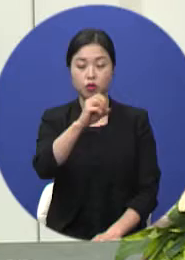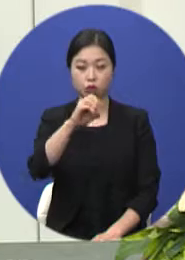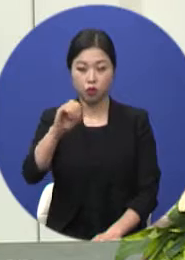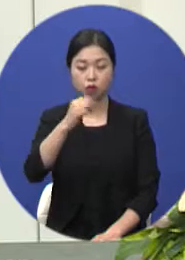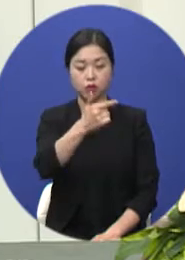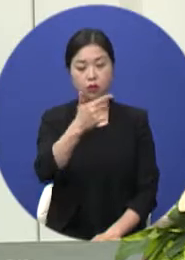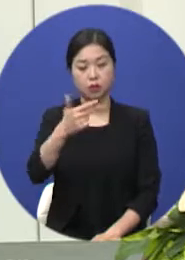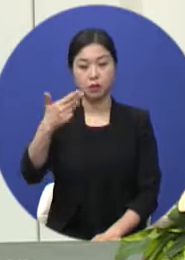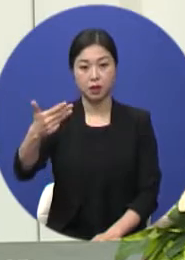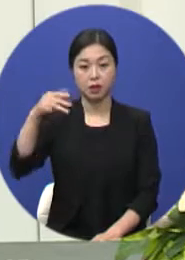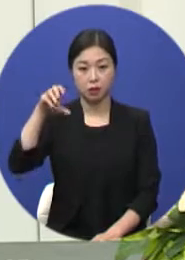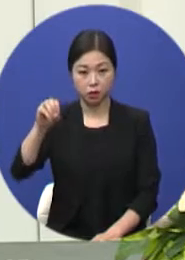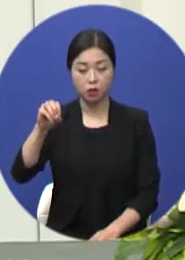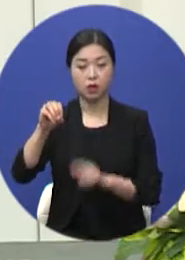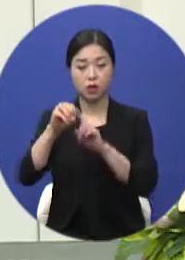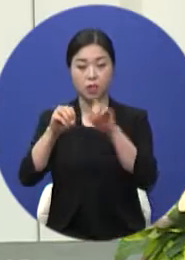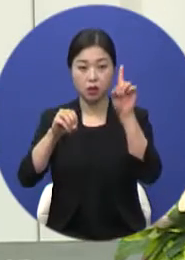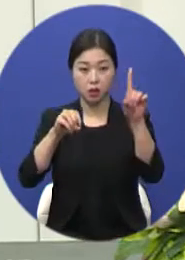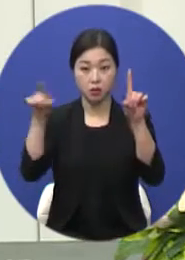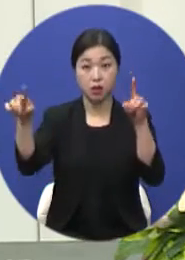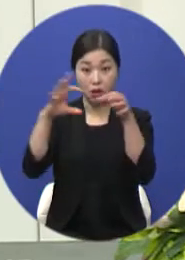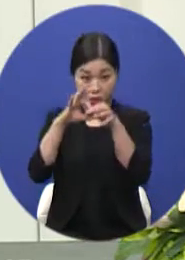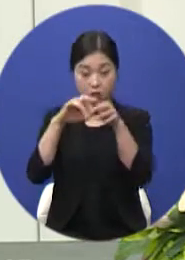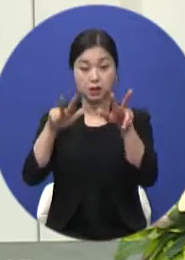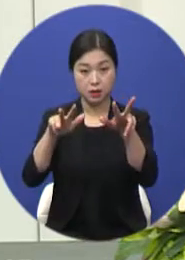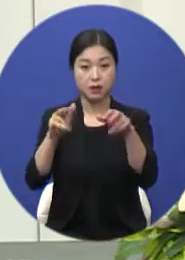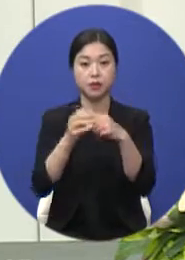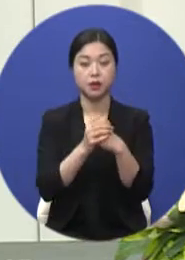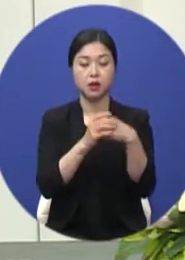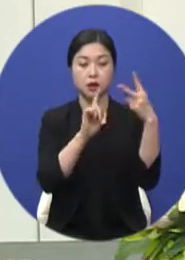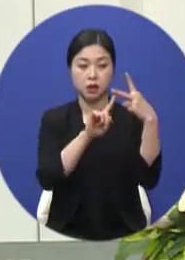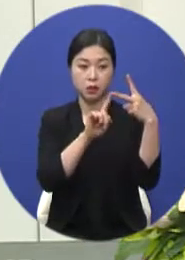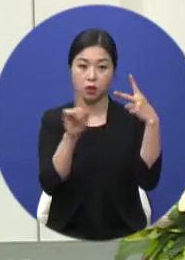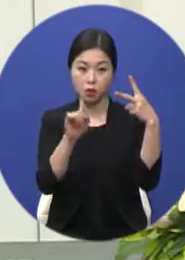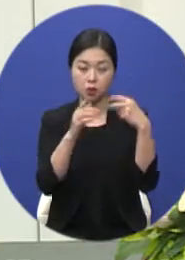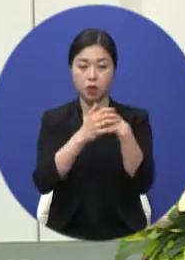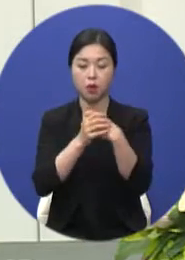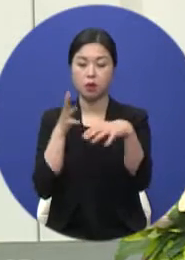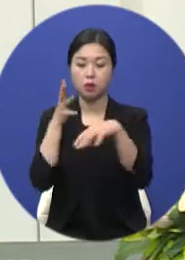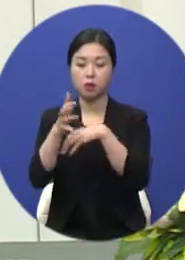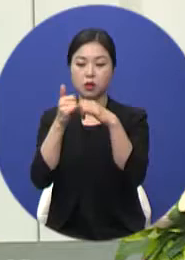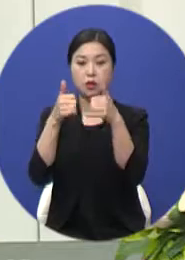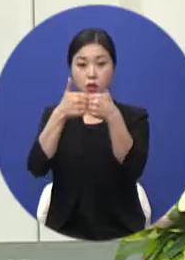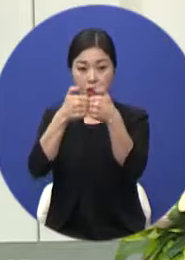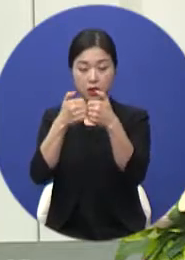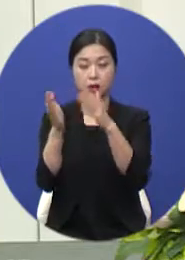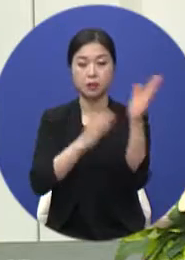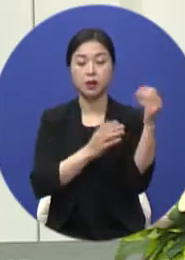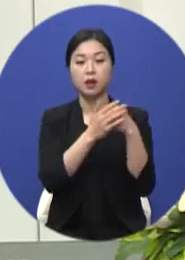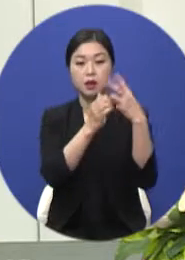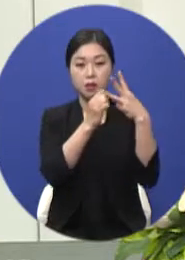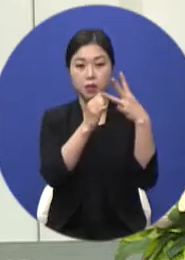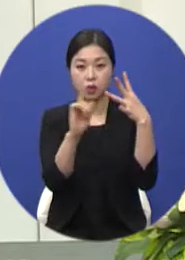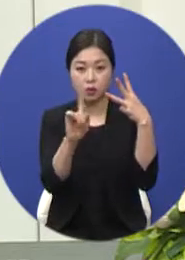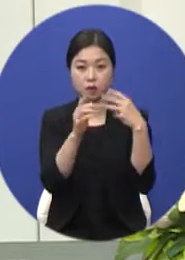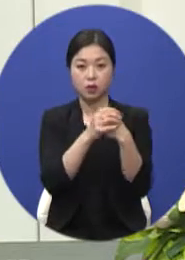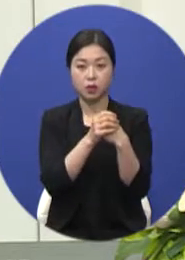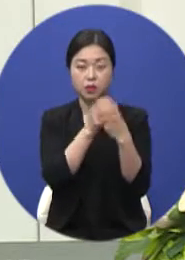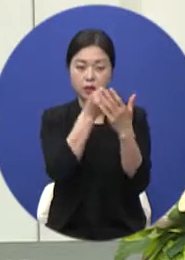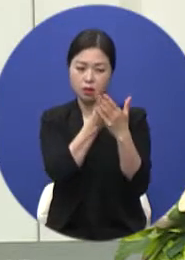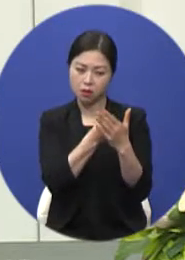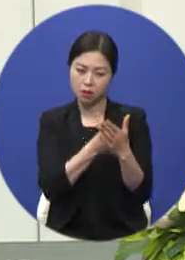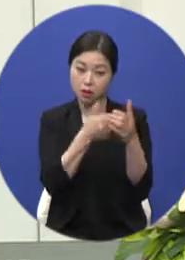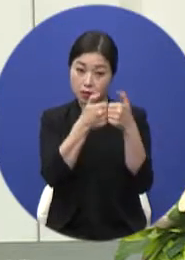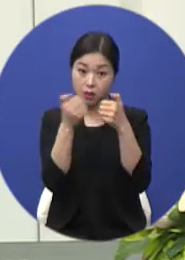060-600-6780으로 전화 주시면 1번은 스튜디오로, 2번은 바로 전문가들 상담으로, 3번은 지정 상담을,